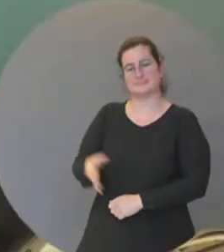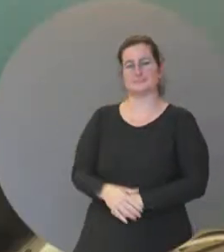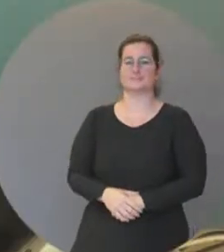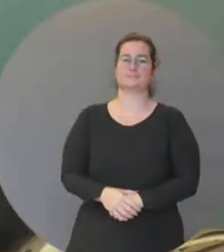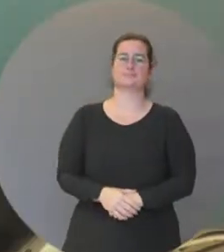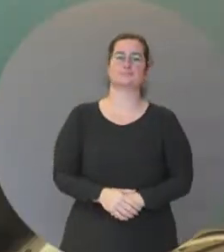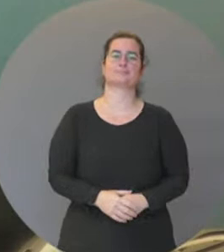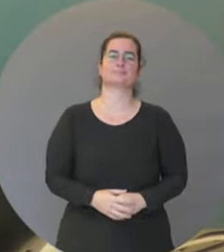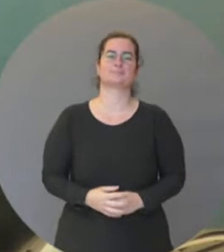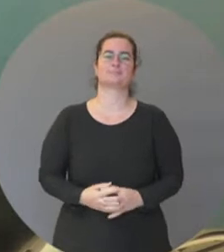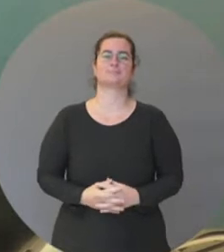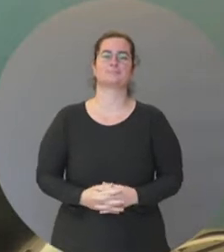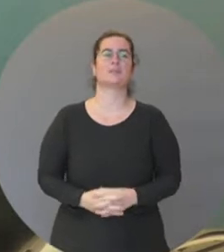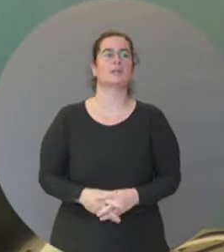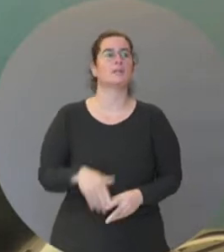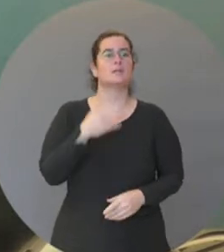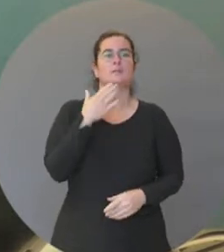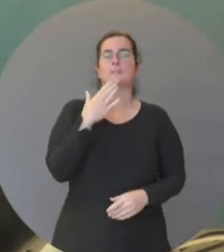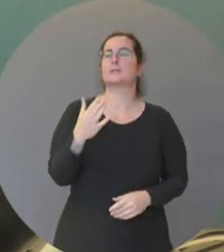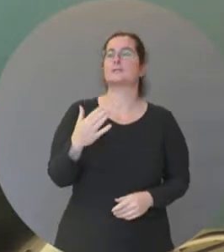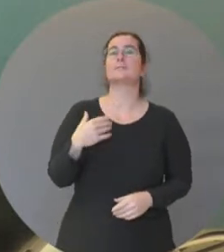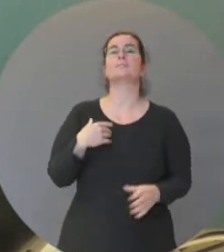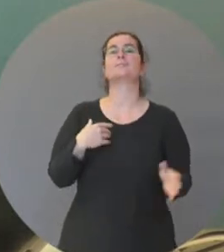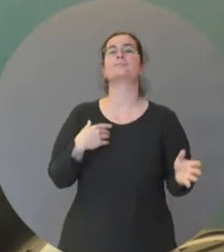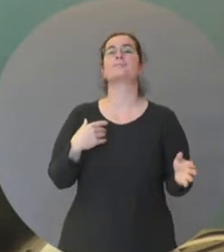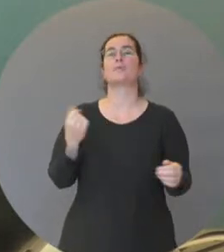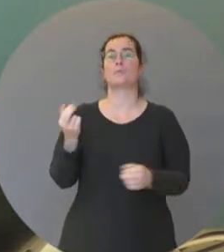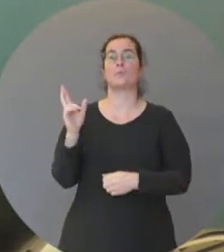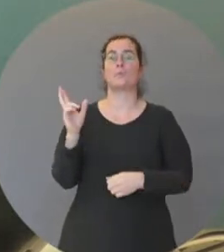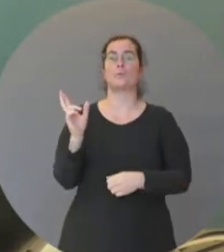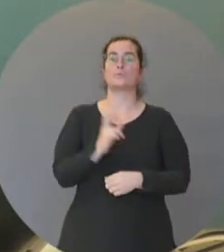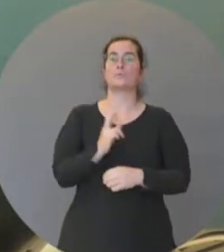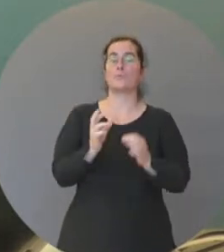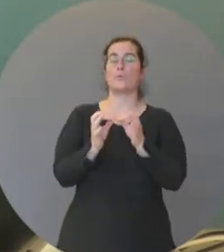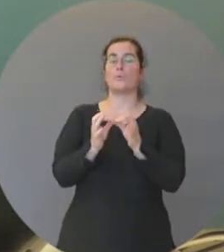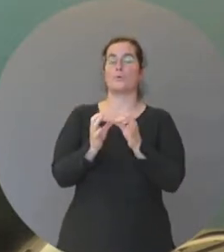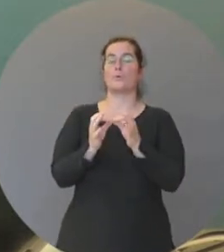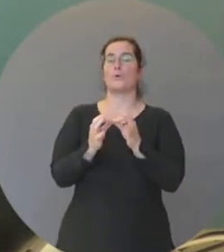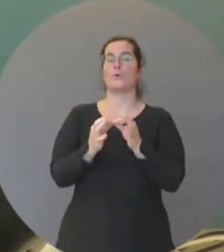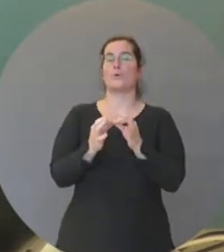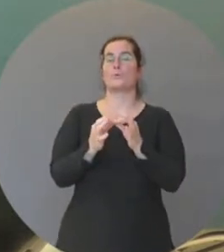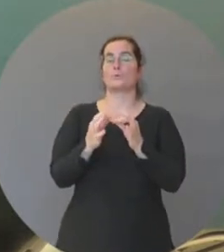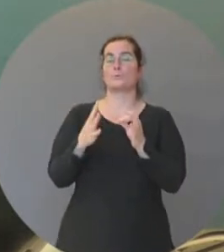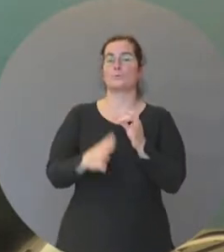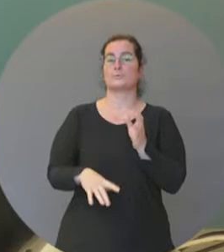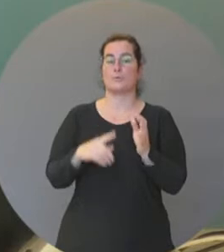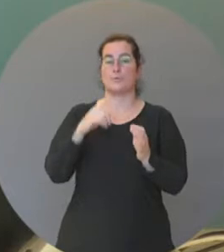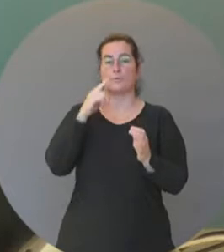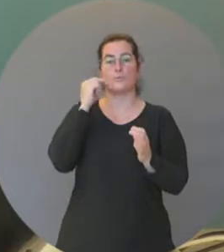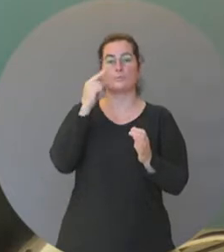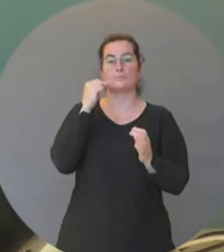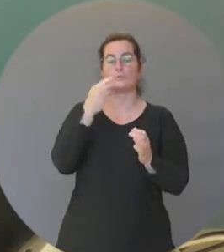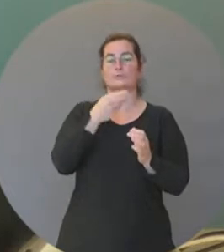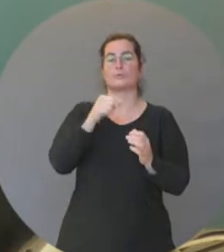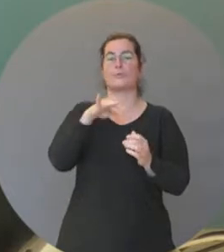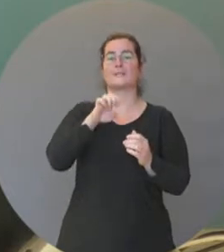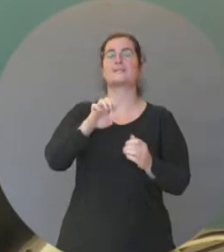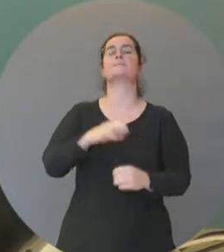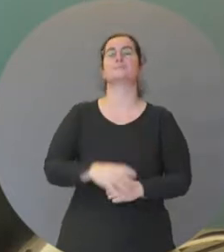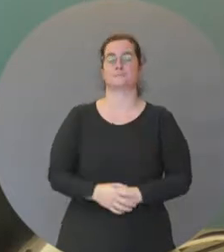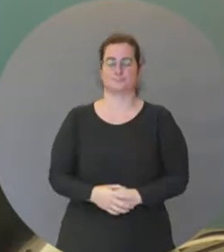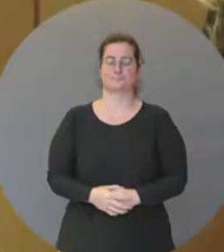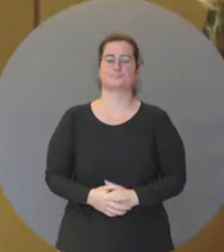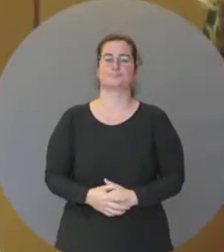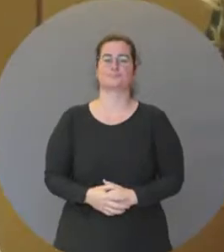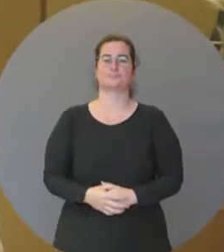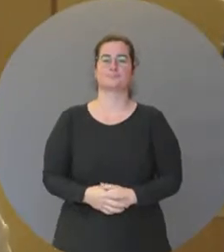merci Monsieur métaux monsieur Moïse pour conclure s'il vous plaît oui je reprends quelques éléments qui ont été dit par les